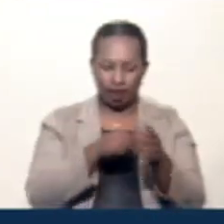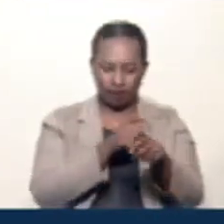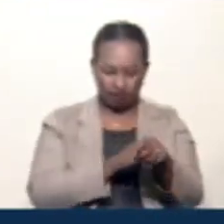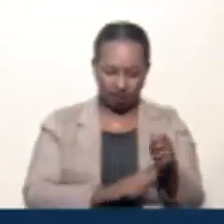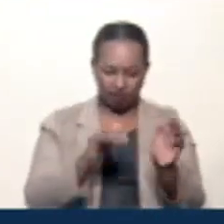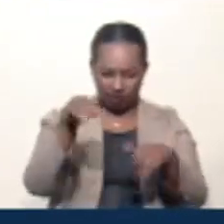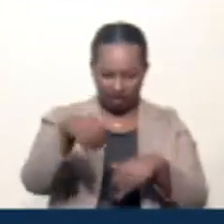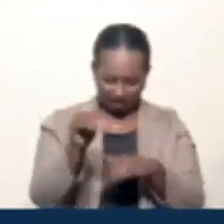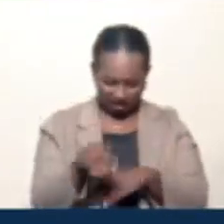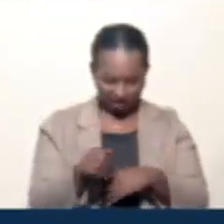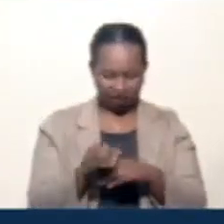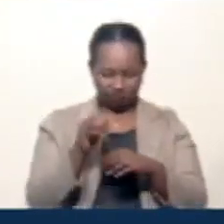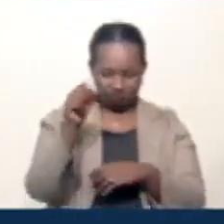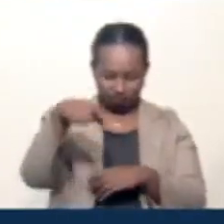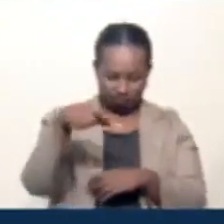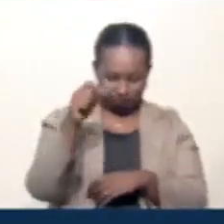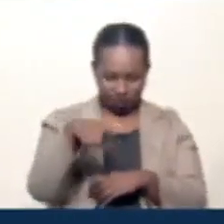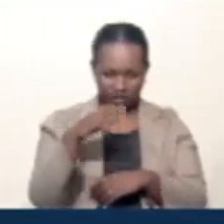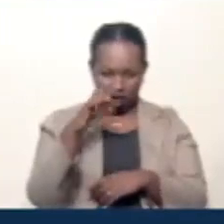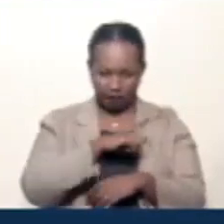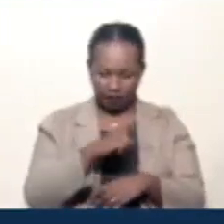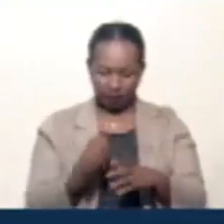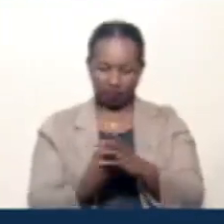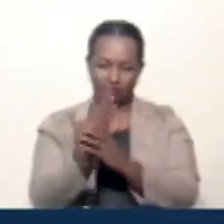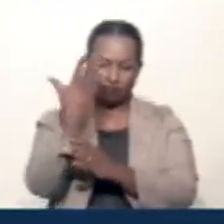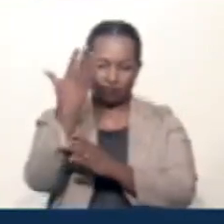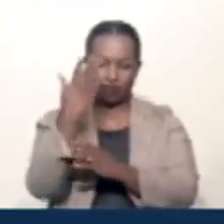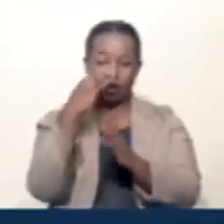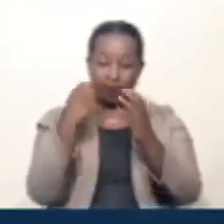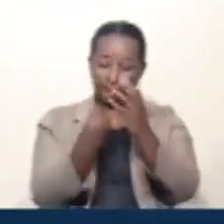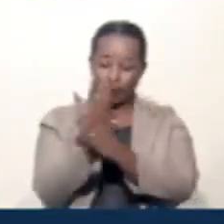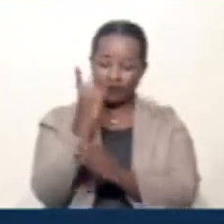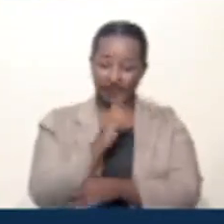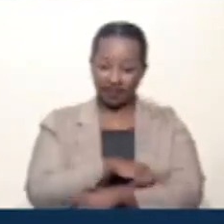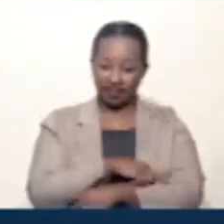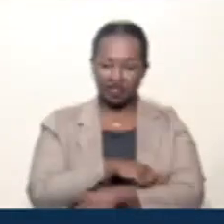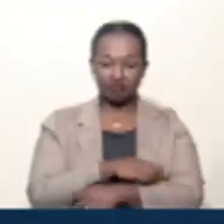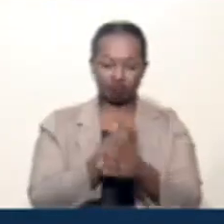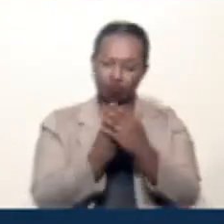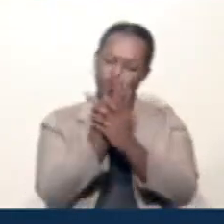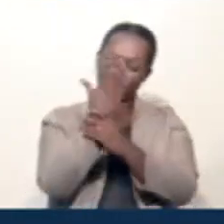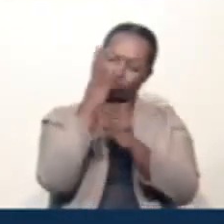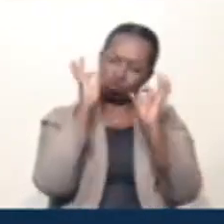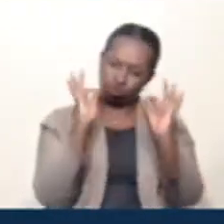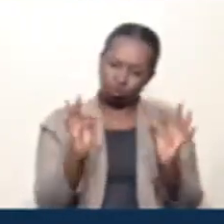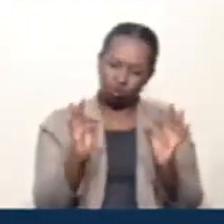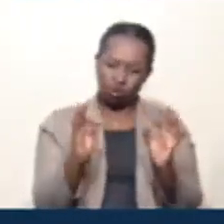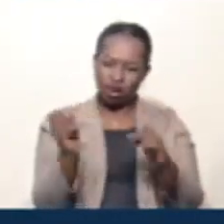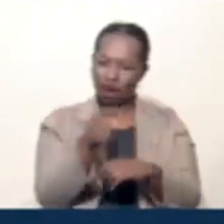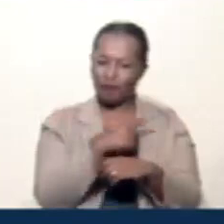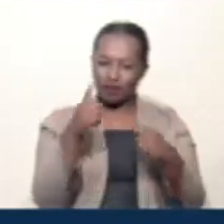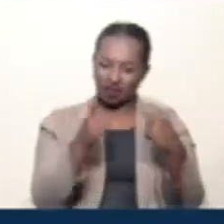kuyatera. Amaze kuyatera ngize amahirwe mbona arameze. Aya amaze kumera yareze, amaze kwera yerera